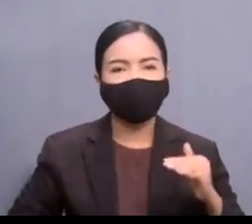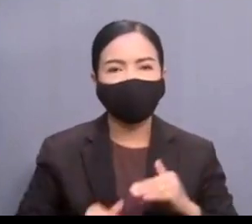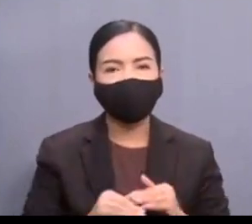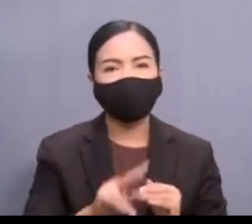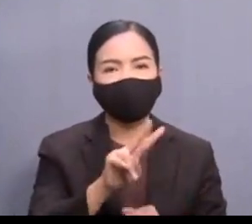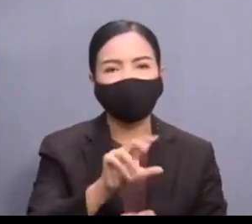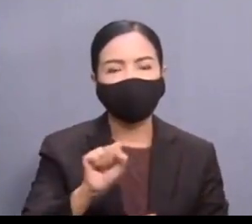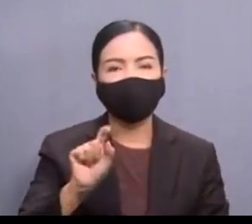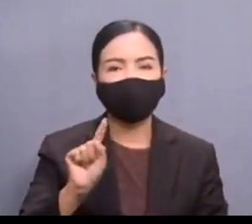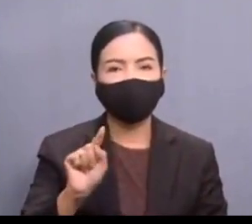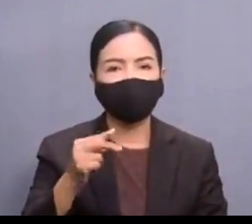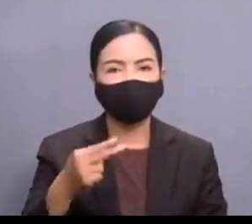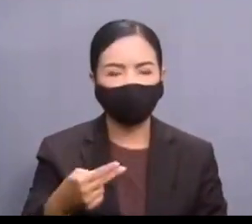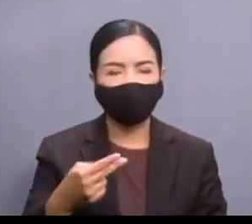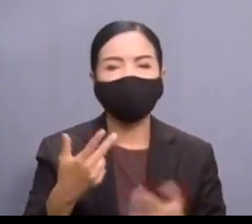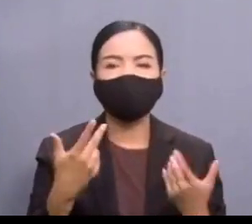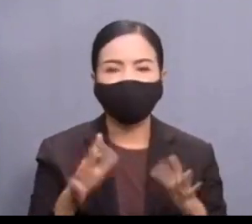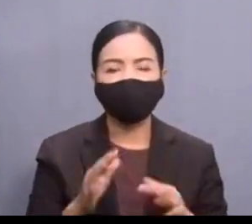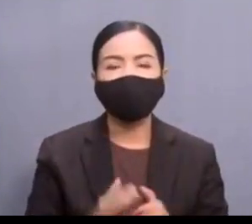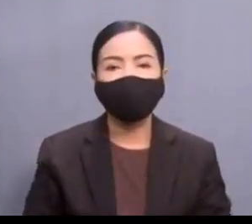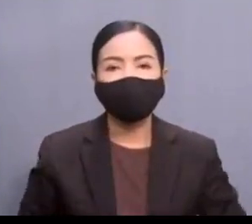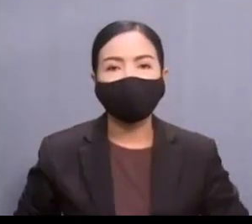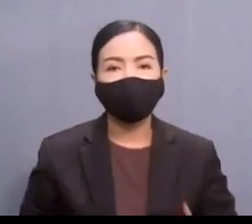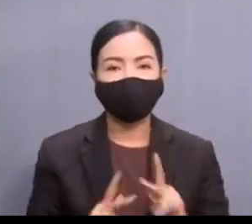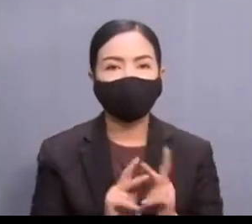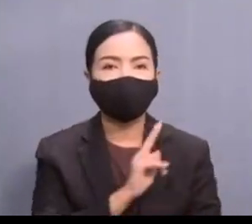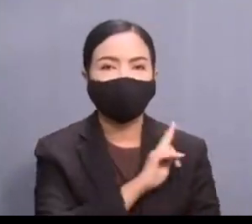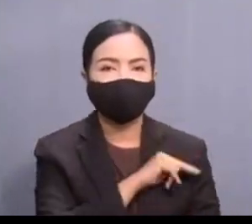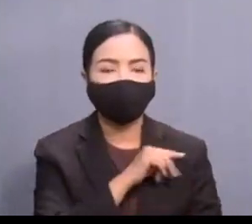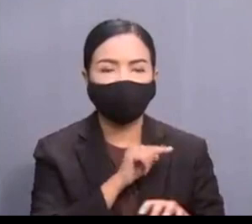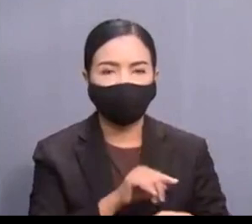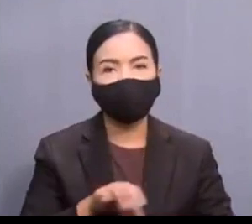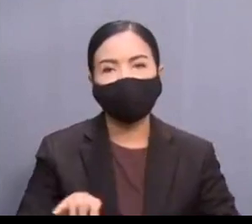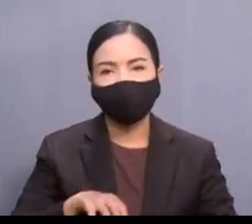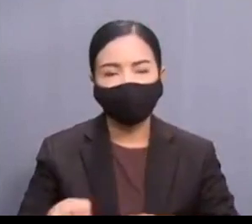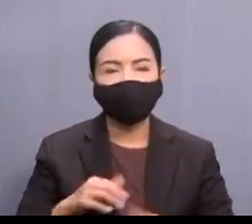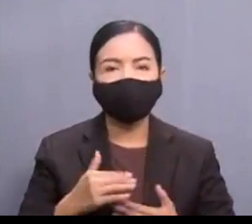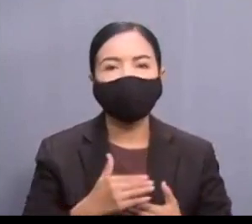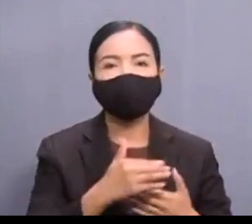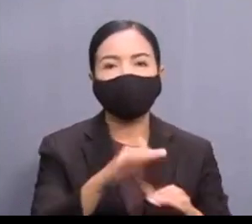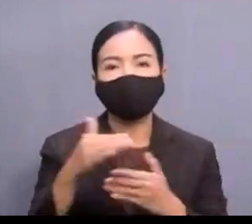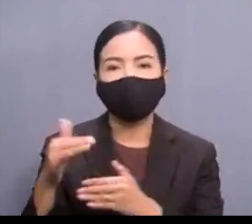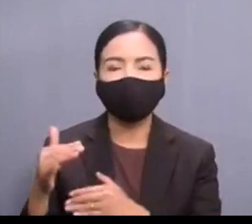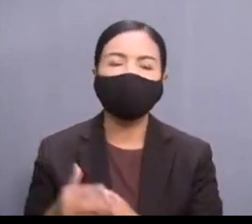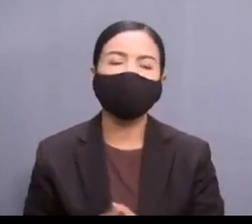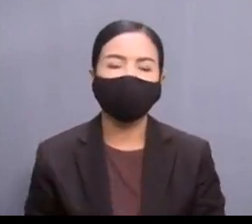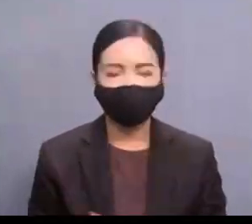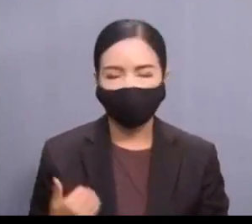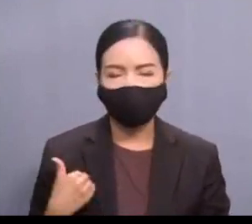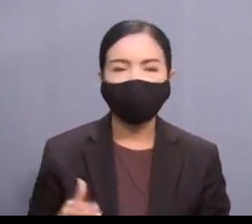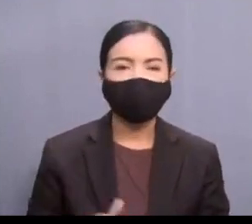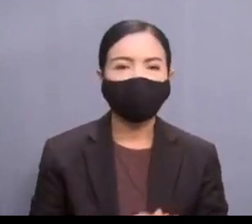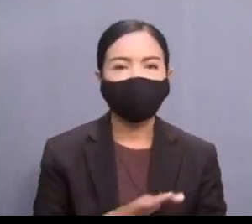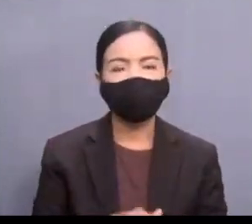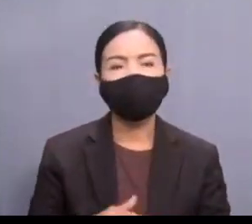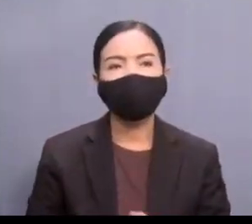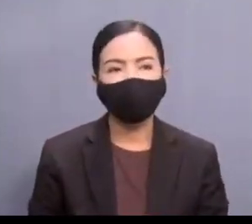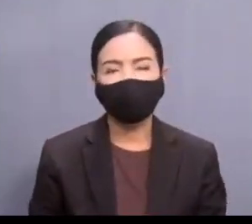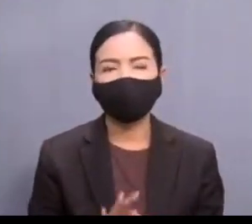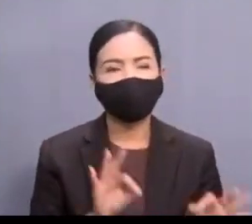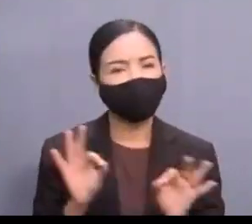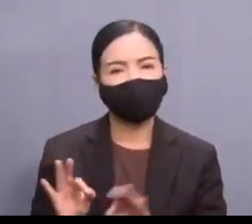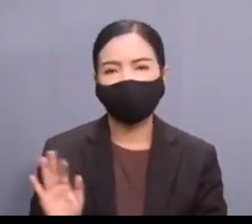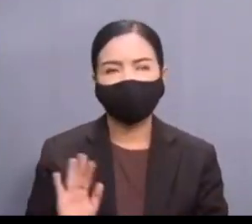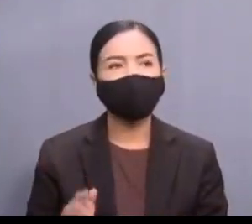200รถแล้วนะคะและก็ยามากกระทรวงสาธารณสุขในจะจัดสรรรักตีนให้กับหน่วยงานตาม Orderโดยไม่มีการ